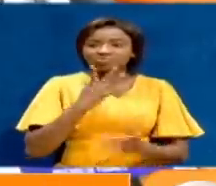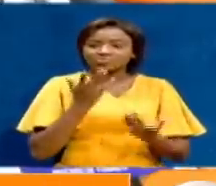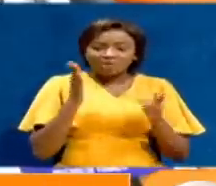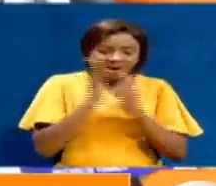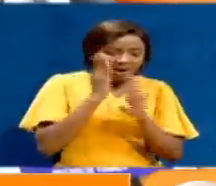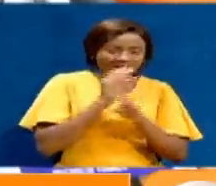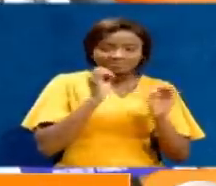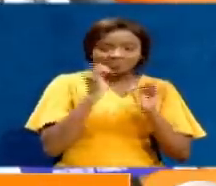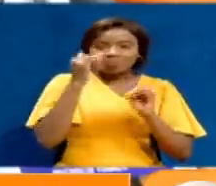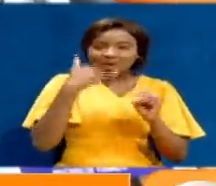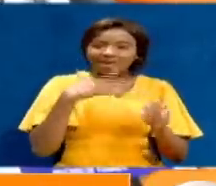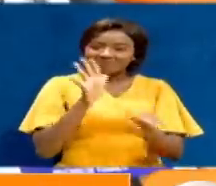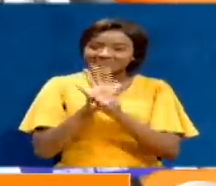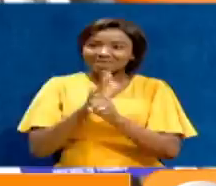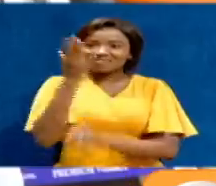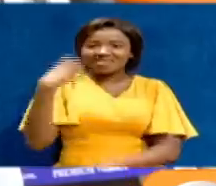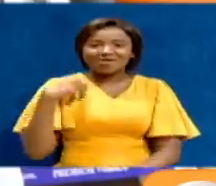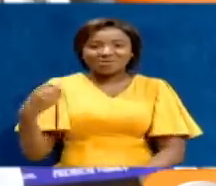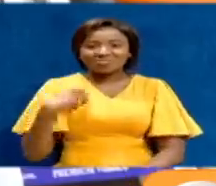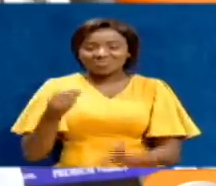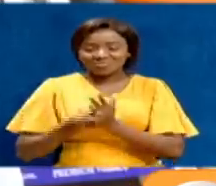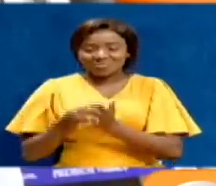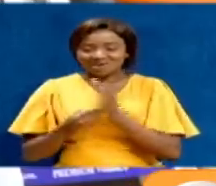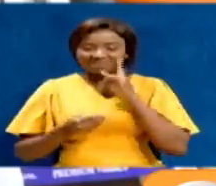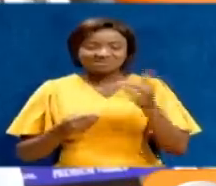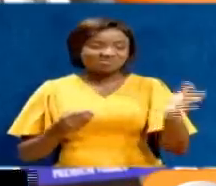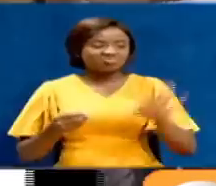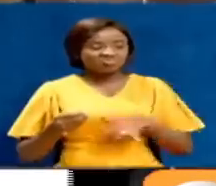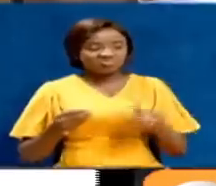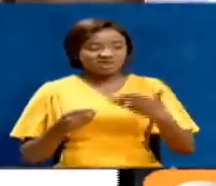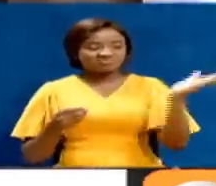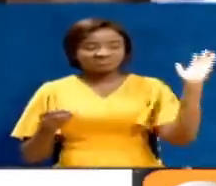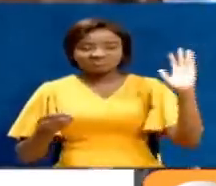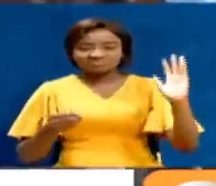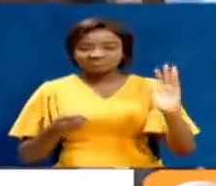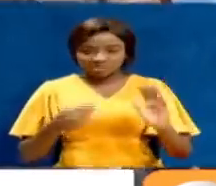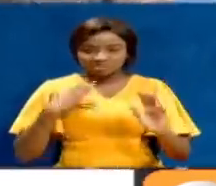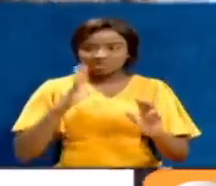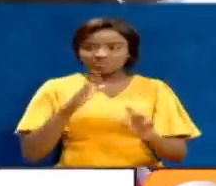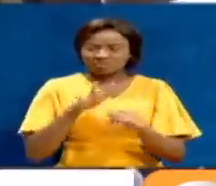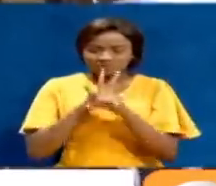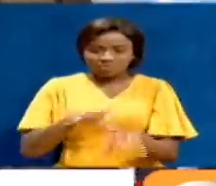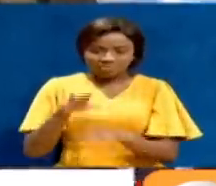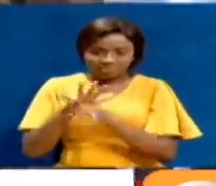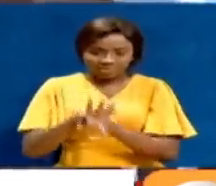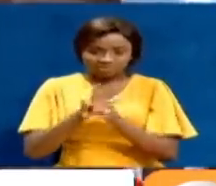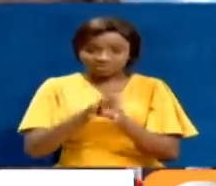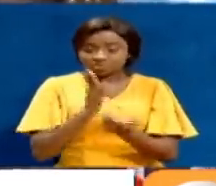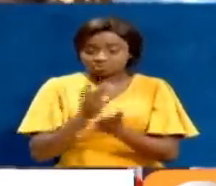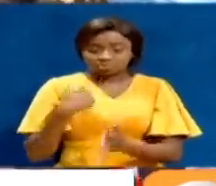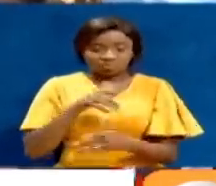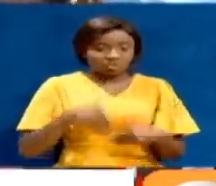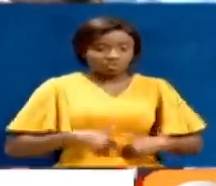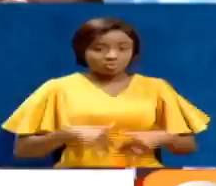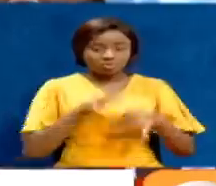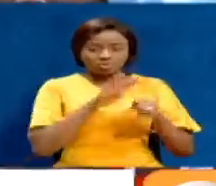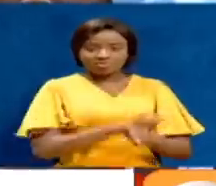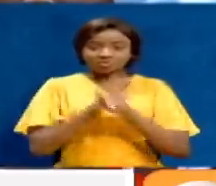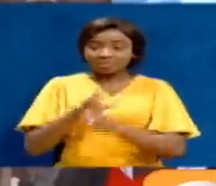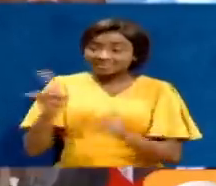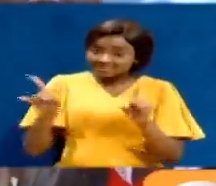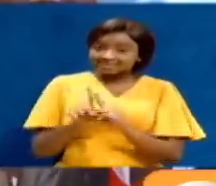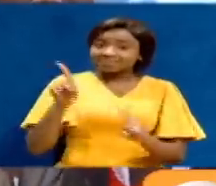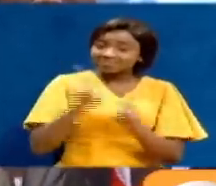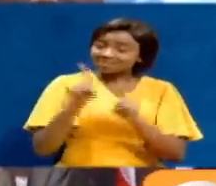wakanyagie. Juu kuna wengine wako na mapesa, wataona huyu ni mama hana kitu. Enyewe vijana tunaharasiwa hapa sana. Ama askari upita hapa